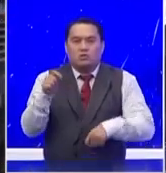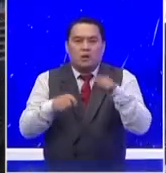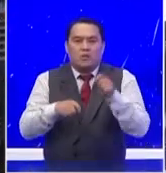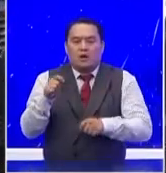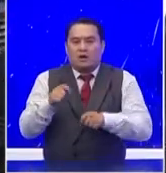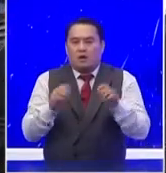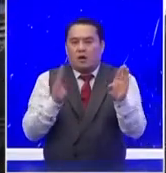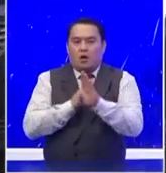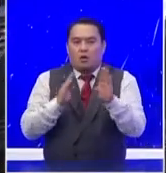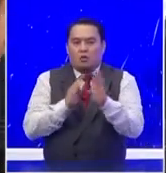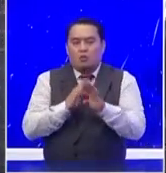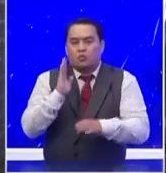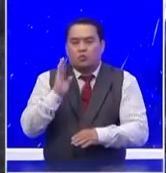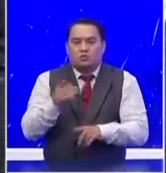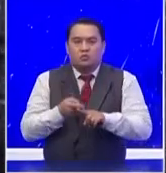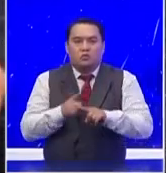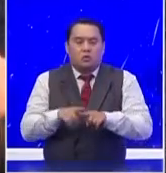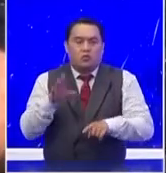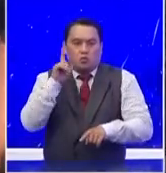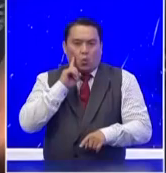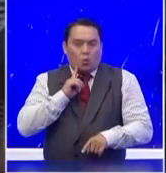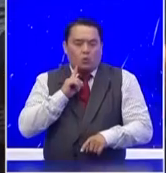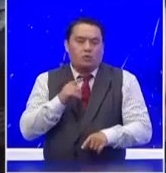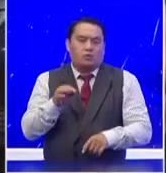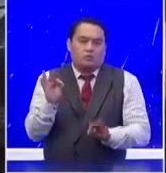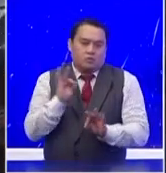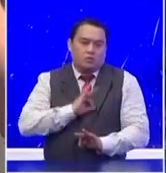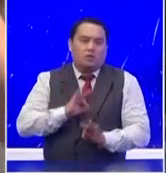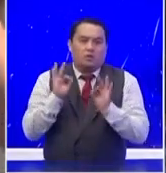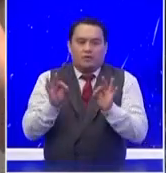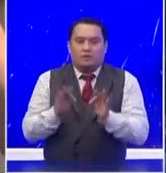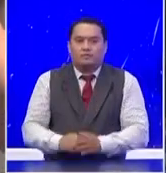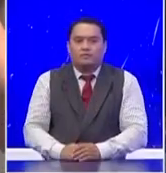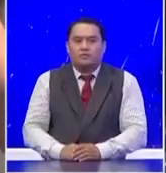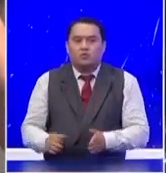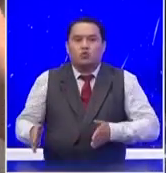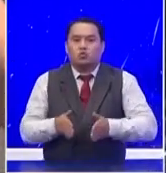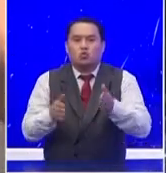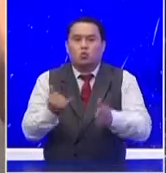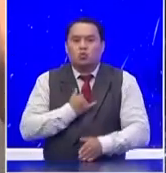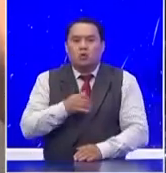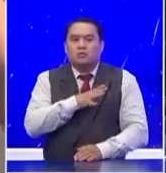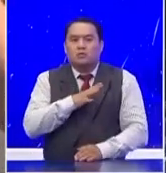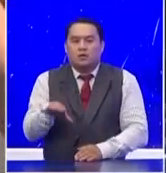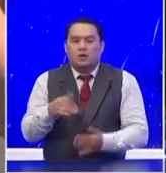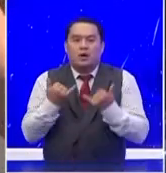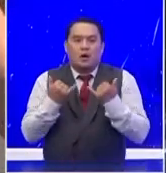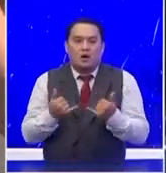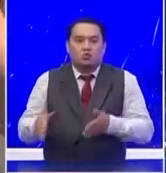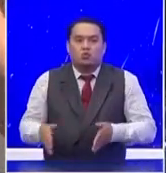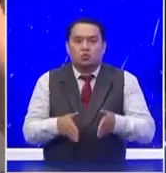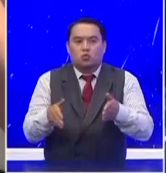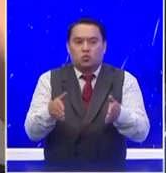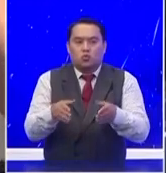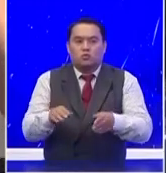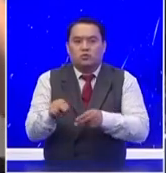райы кезінде әлі алдымызда келе жатыр ғой. Осы жол өте қолайлы деп ойлаймыз. Мұндай жол болып көрген емес бізде. Мінекей қазір болып, Құдайға